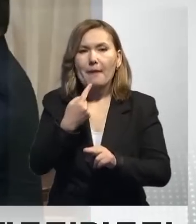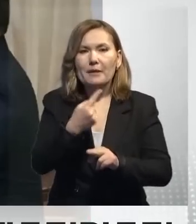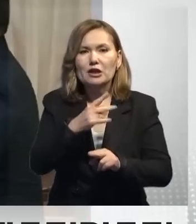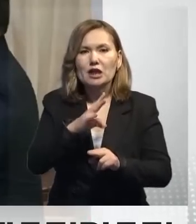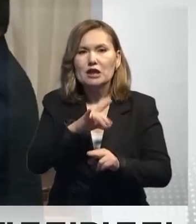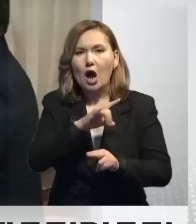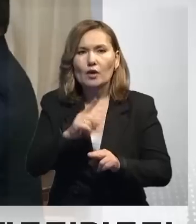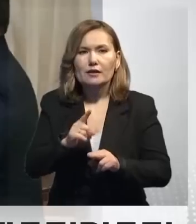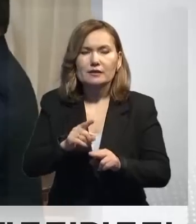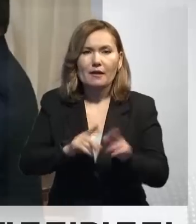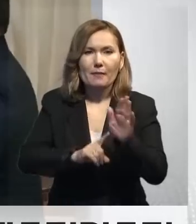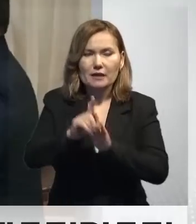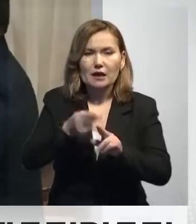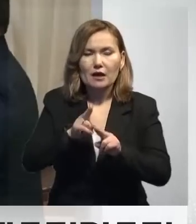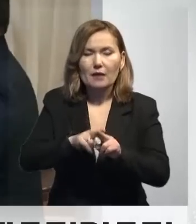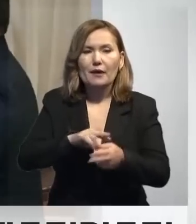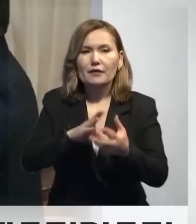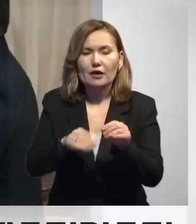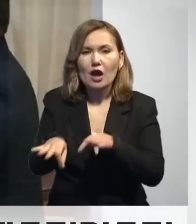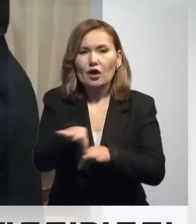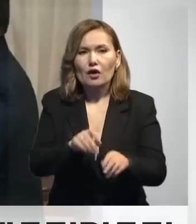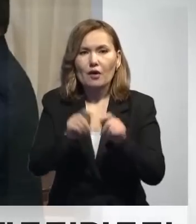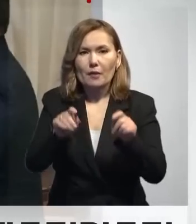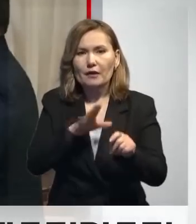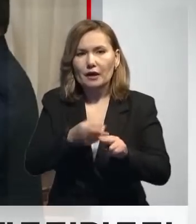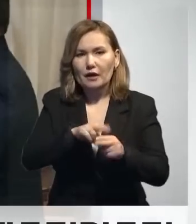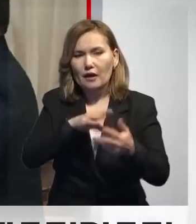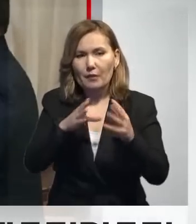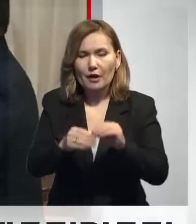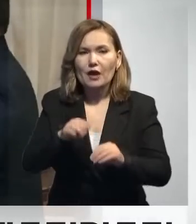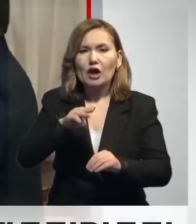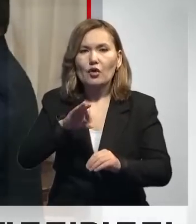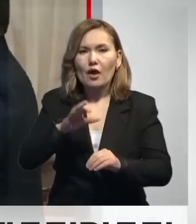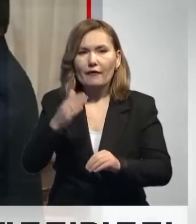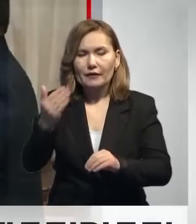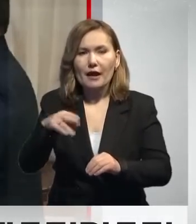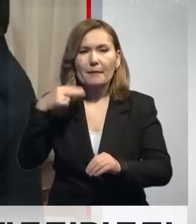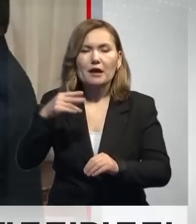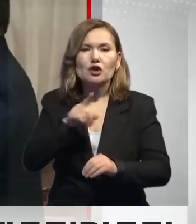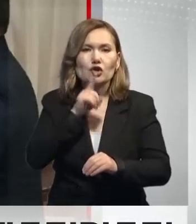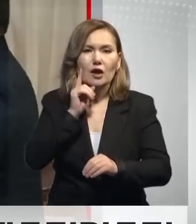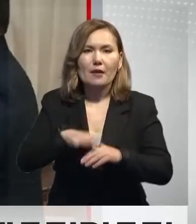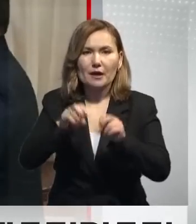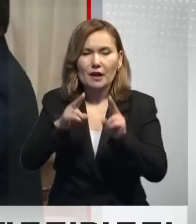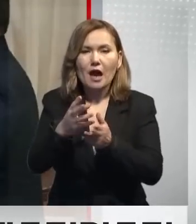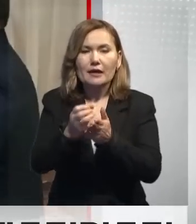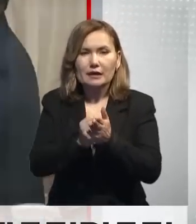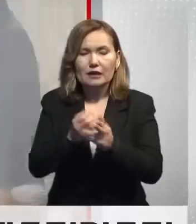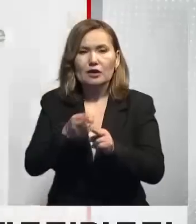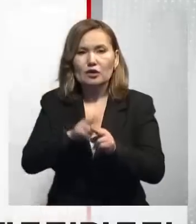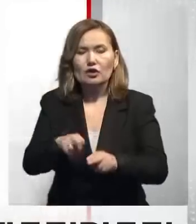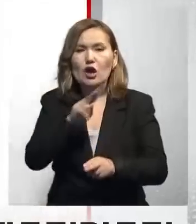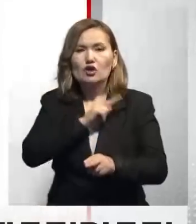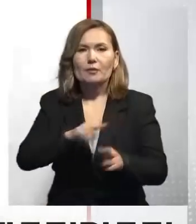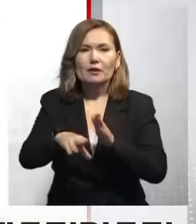бастап жаңа іріктеу жүйесі пилоттық режимде іске қосылады. Бұдан бөлек Қасым Жомарт Тоқаевқа президенттік жастар кадр резервіне